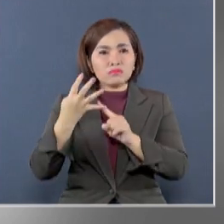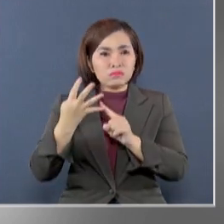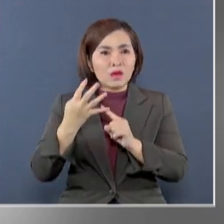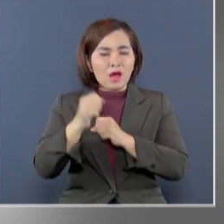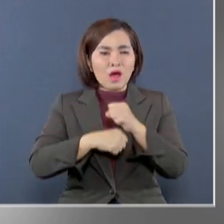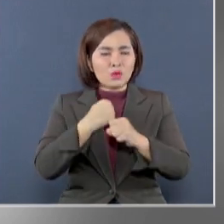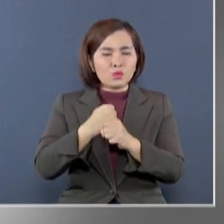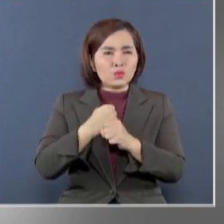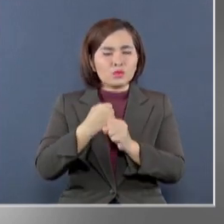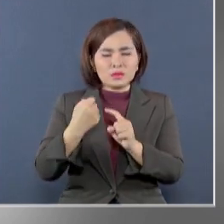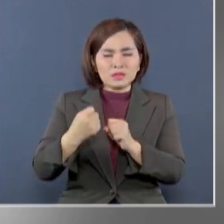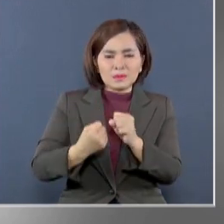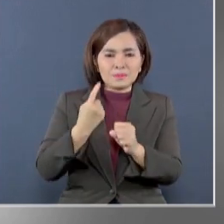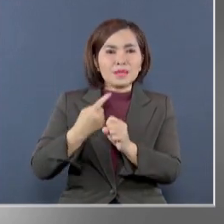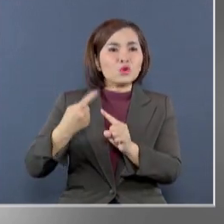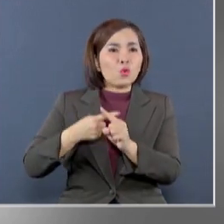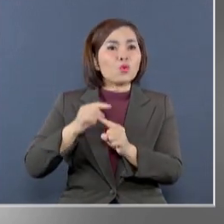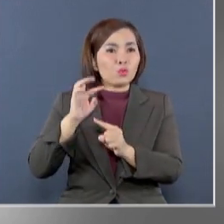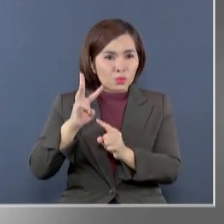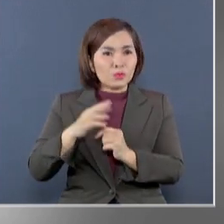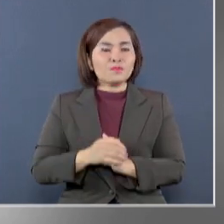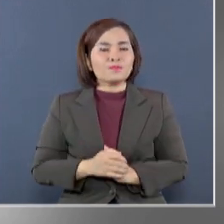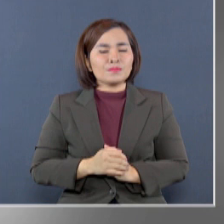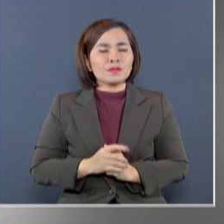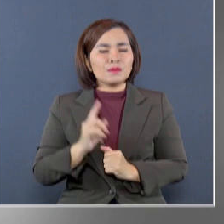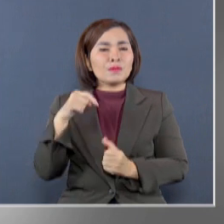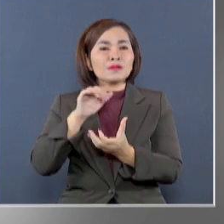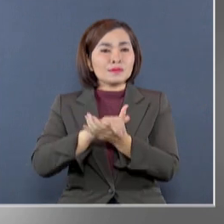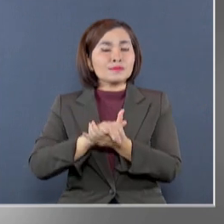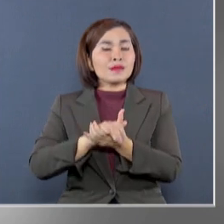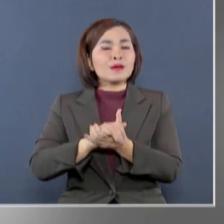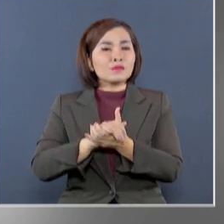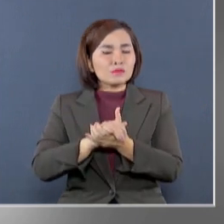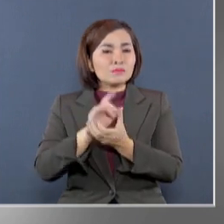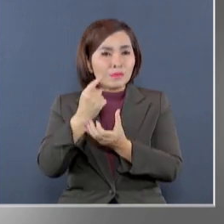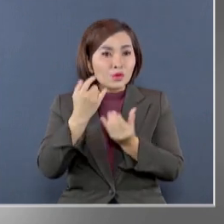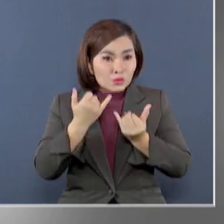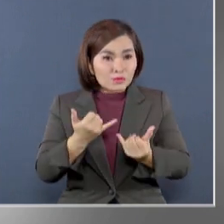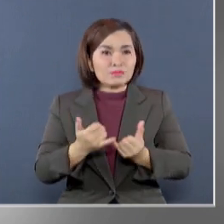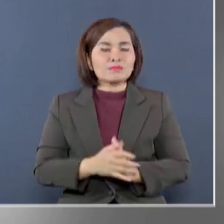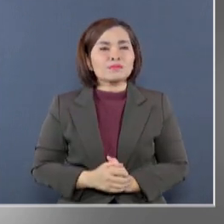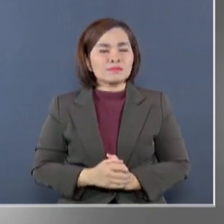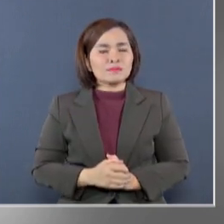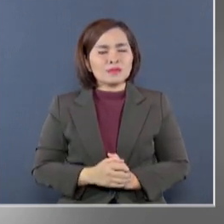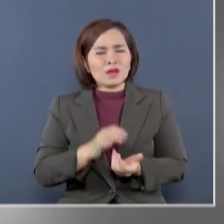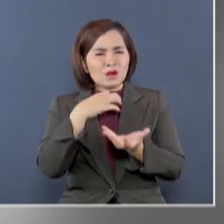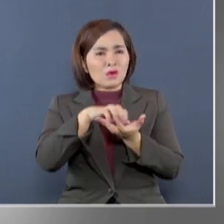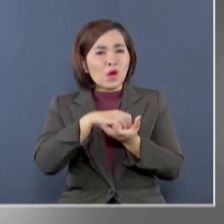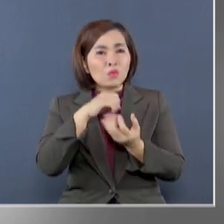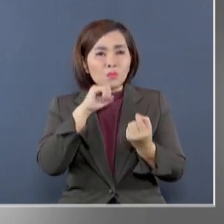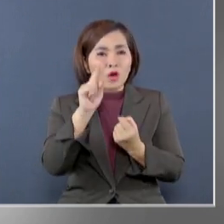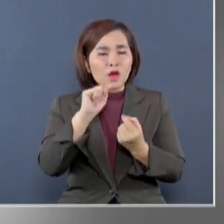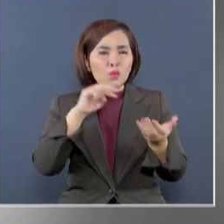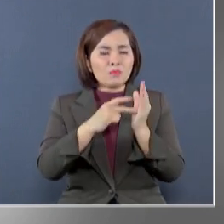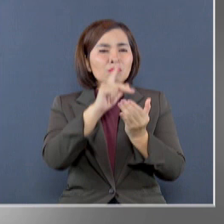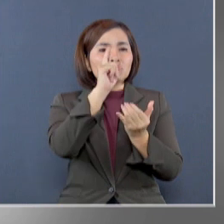อายุเพียงแค่1ขวบ6เดือนเท่านั้นนะซึ่งภรรยาคนปัจจุบันของหมวดอีทก็บอกว่าคือแม้ไม่มีอะไรทด